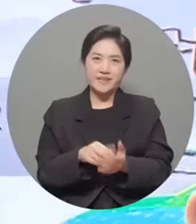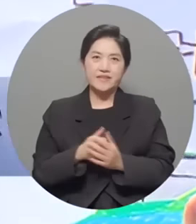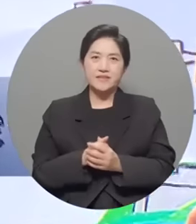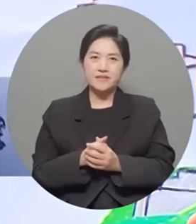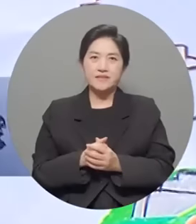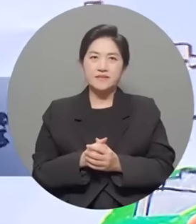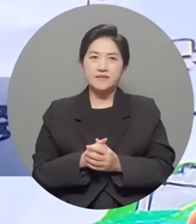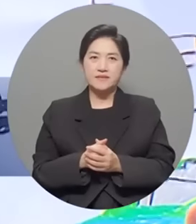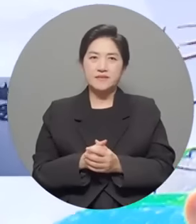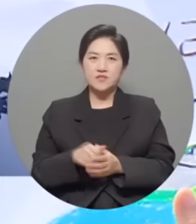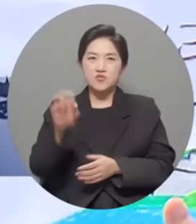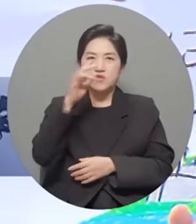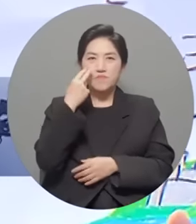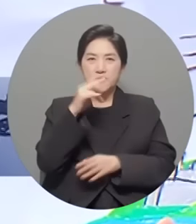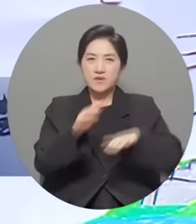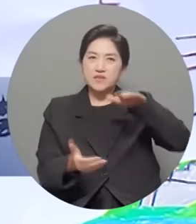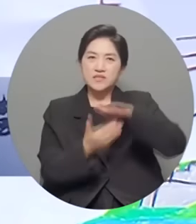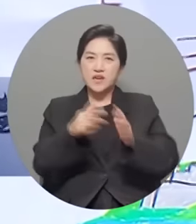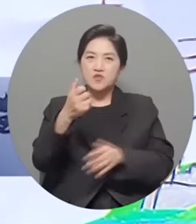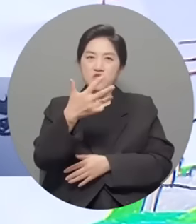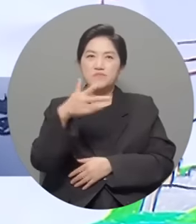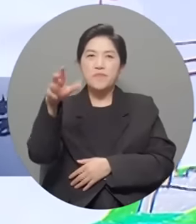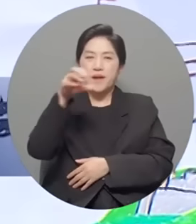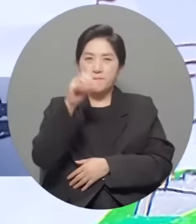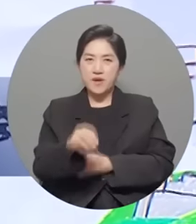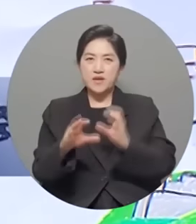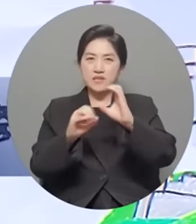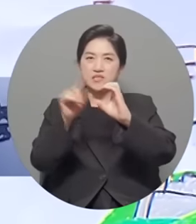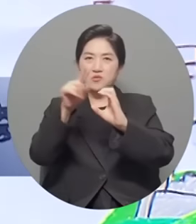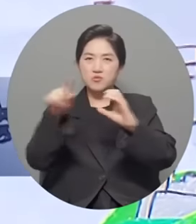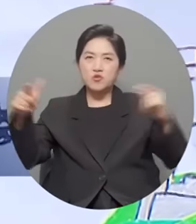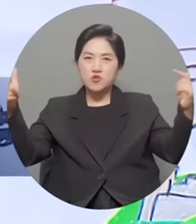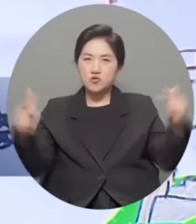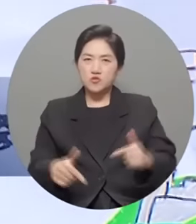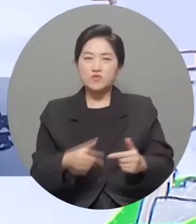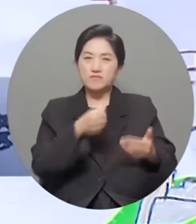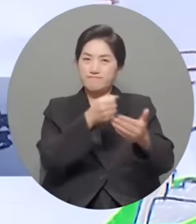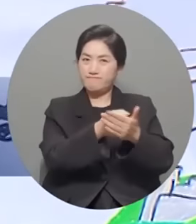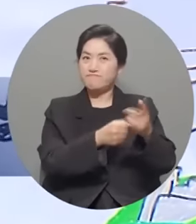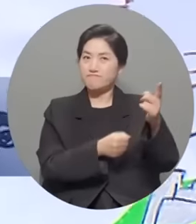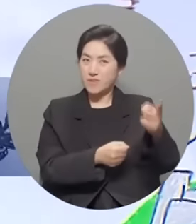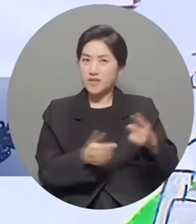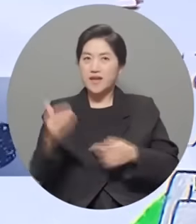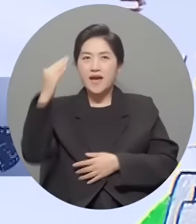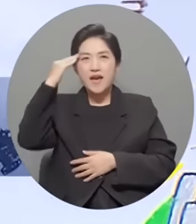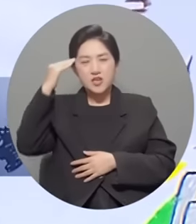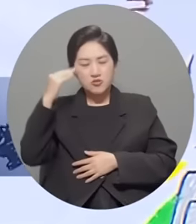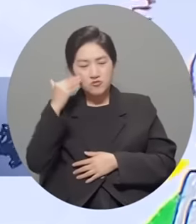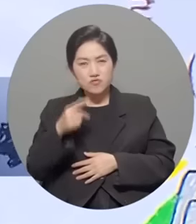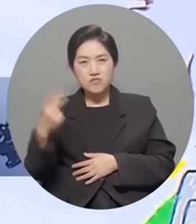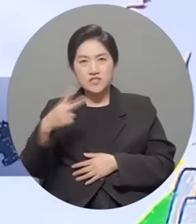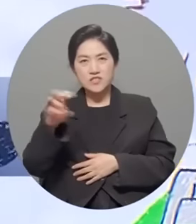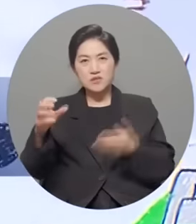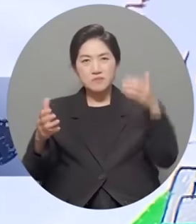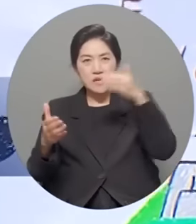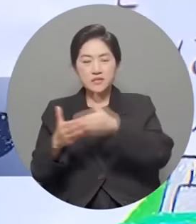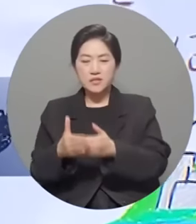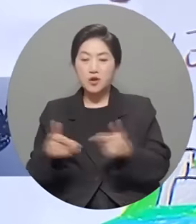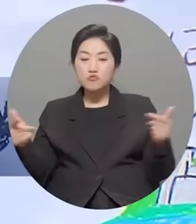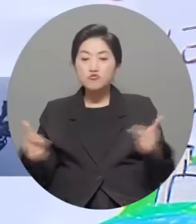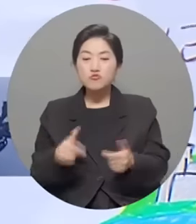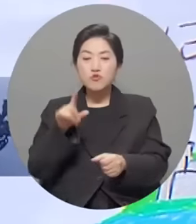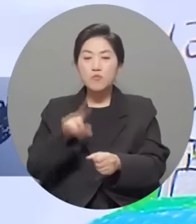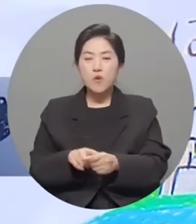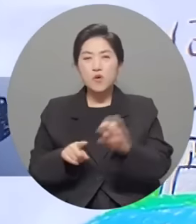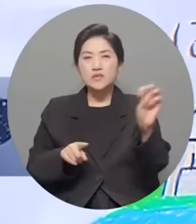최대 68%까지 온실가스를 줄인다고 하지만 우리나라는